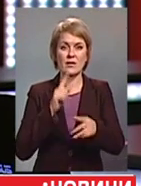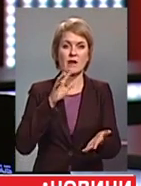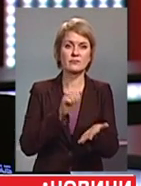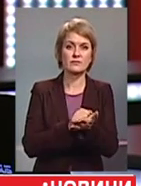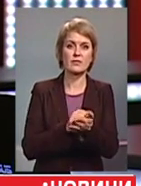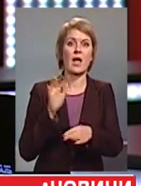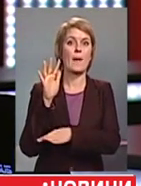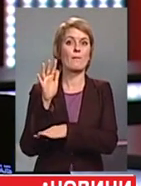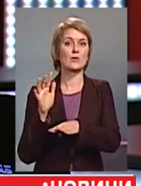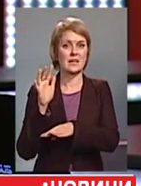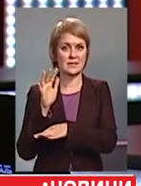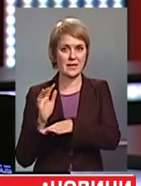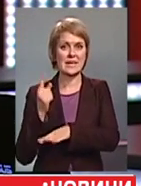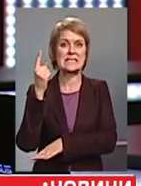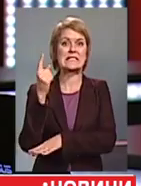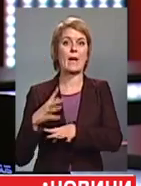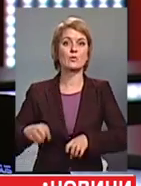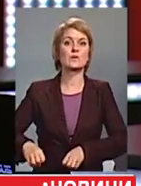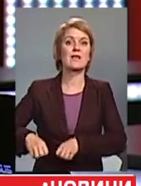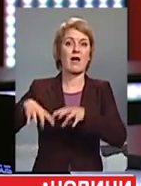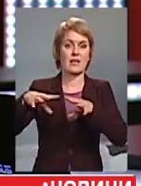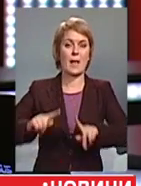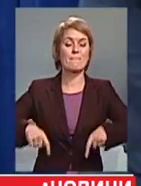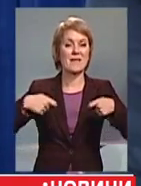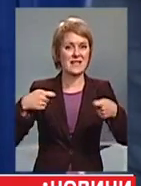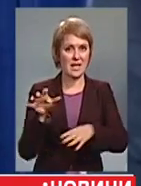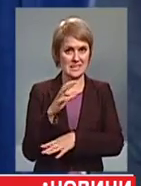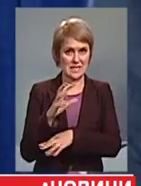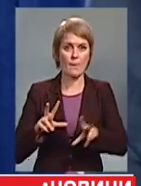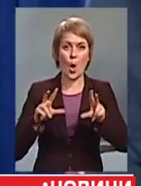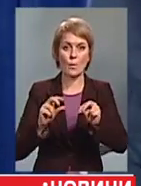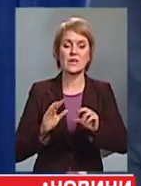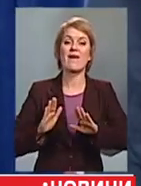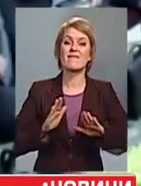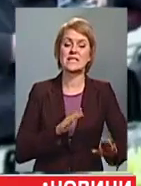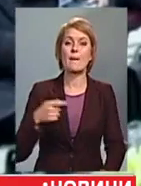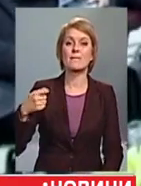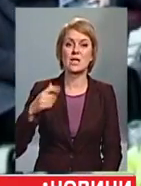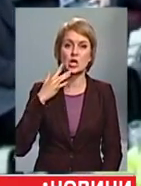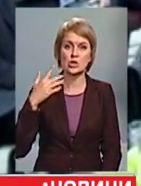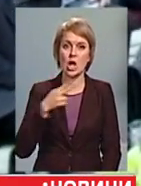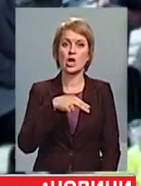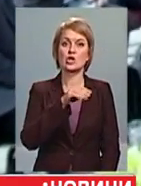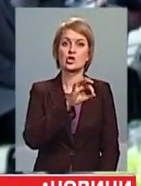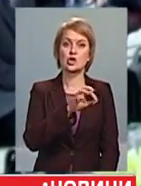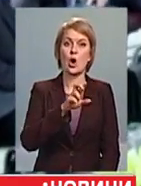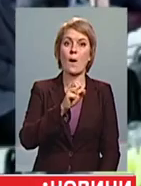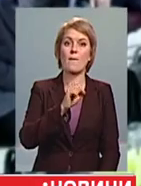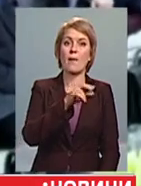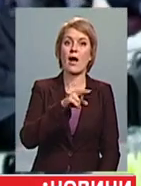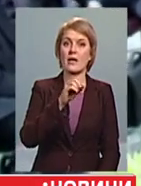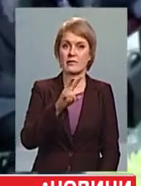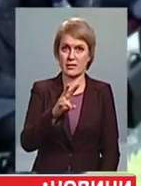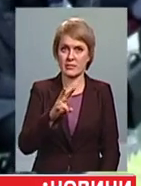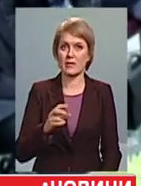постріли артилерії і запуски ракет. Передати системи пообіцяв віце-президент США Джо Байден президентові України Петру Порошенку. Про це